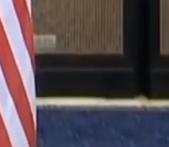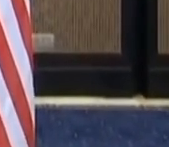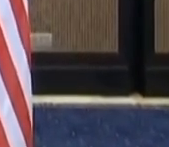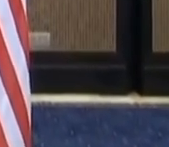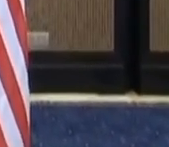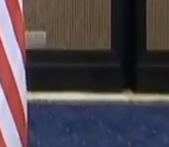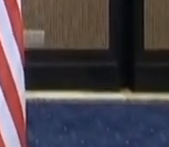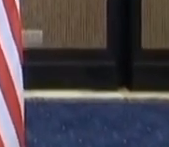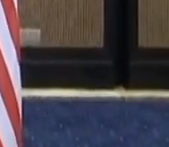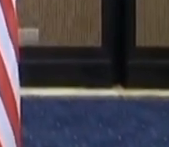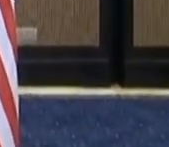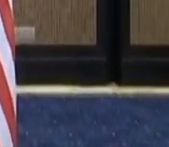hai hai